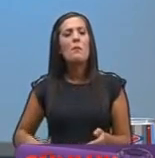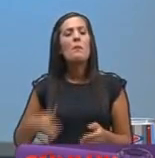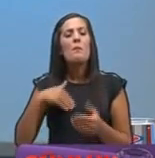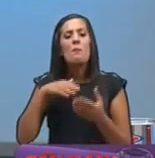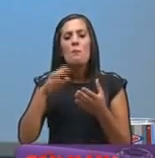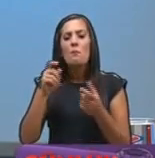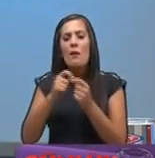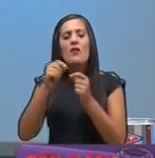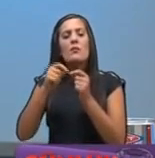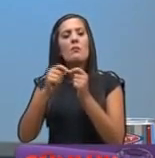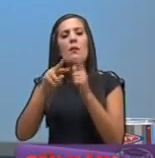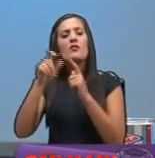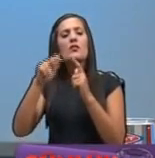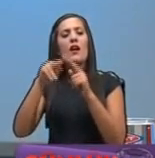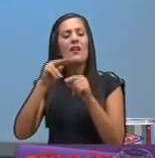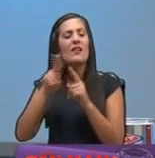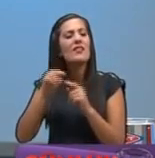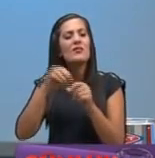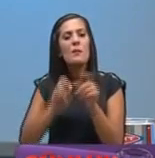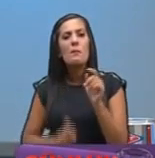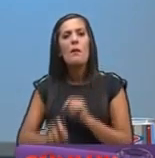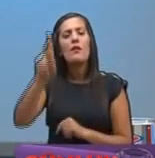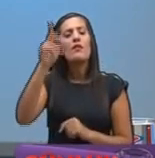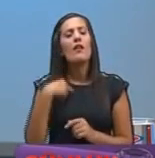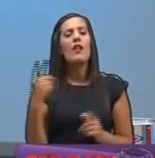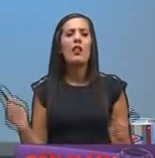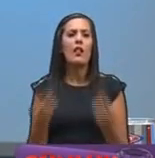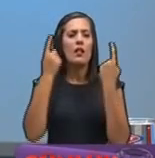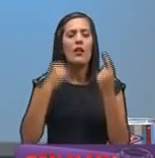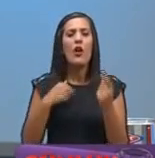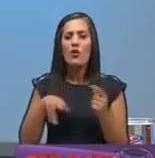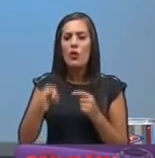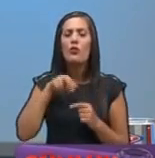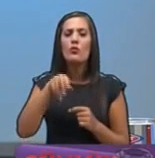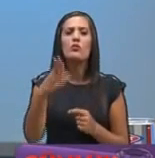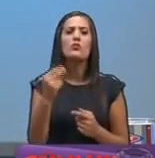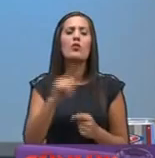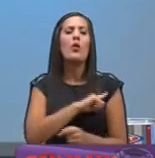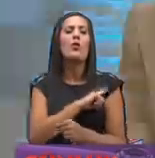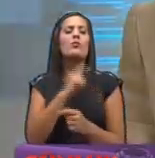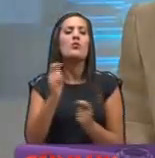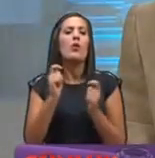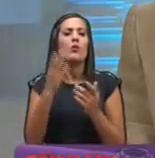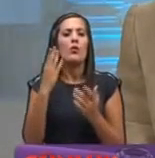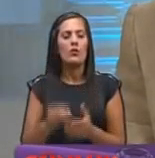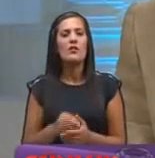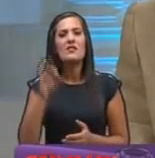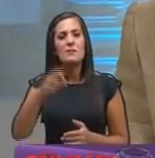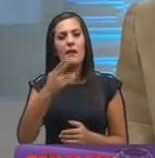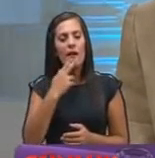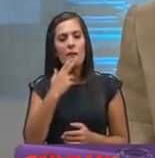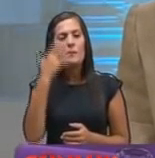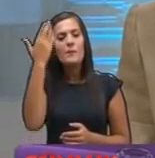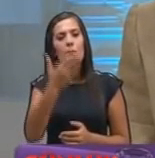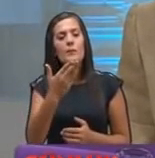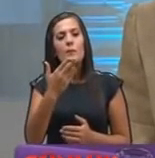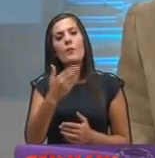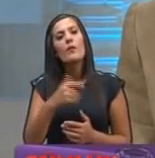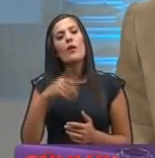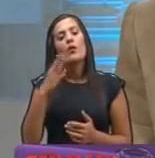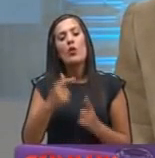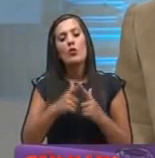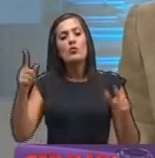merdivenden çıkamıyorum. Aşağı inip çıkarken, yoldan yürürken çok zorlanıyorum. Şimdi yani hanımefendiye muhakkak, yani